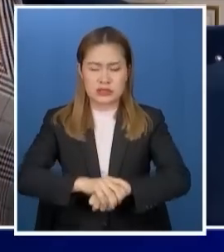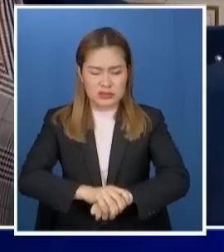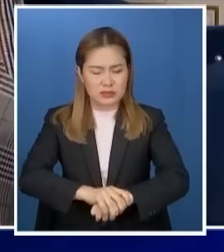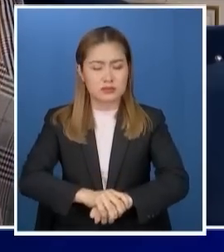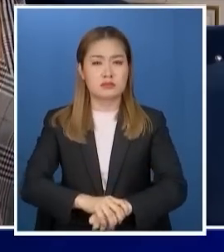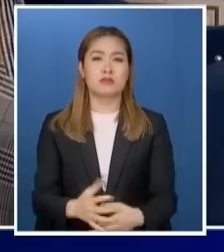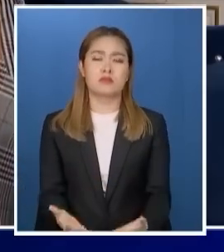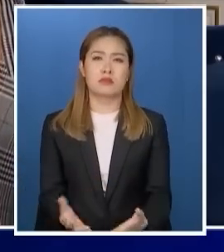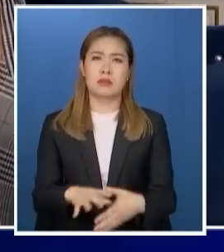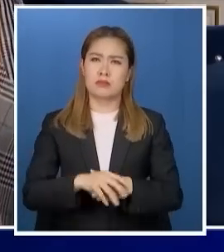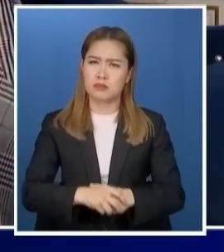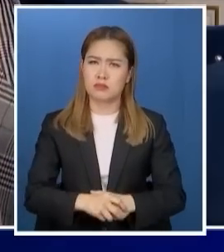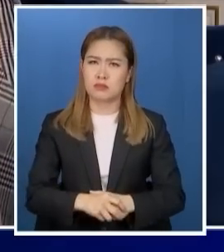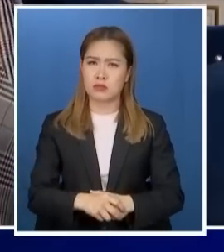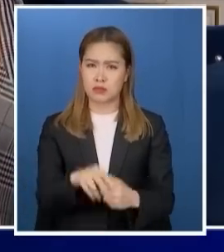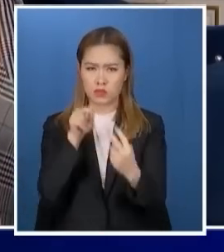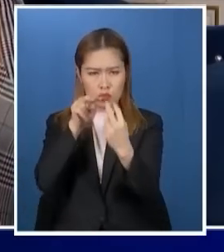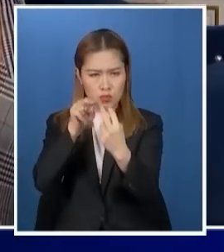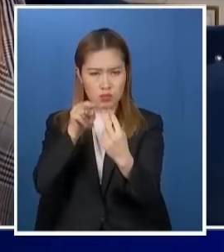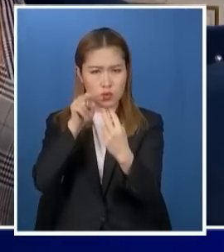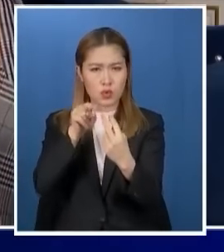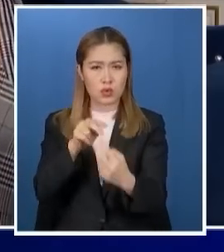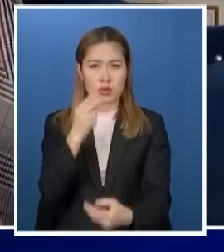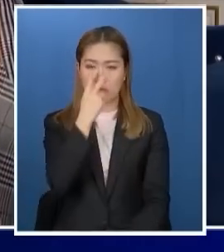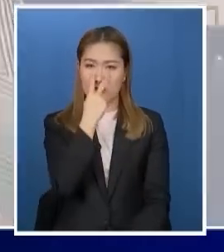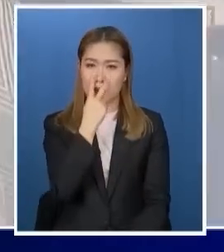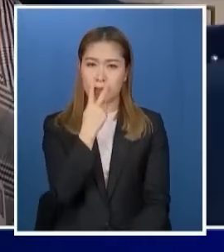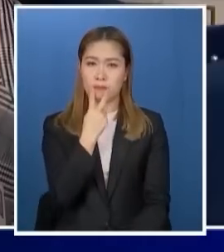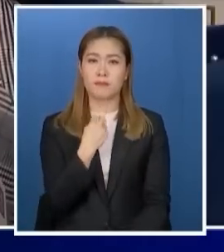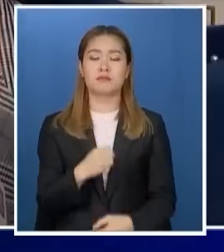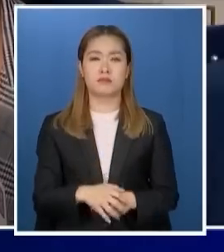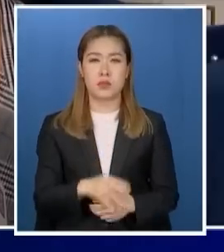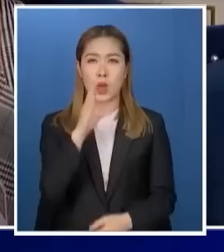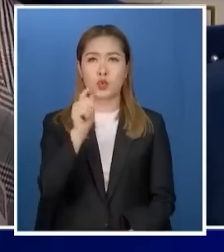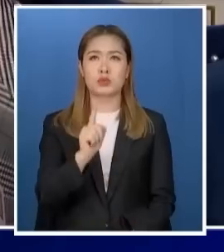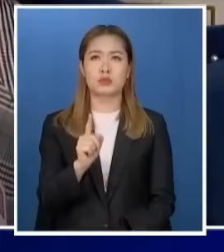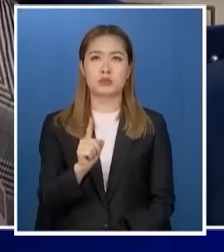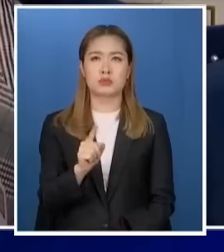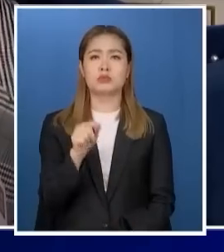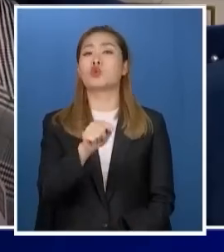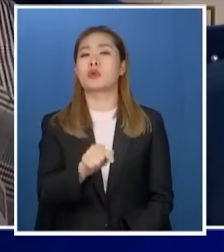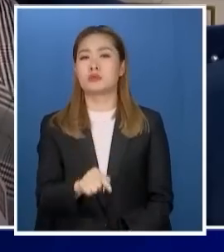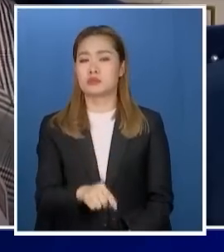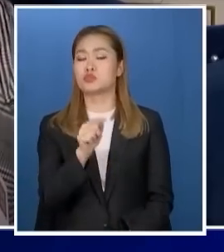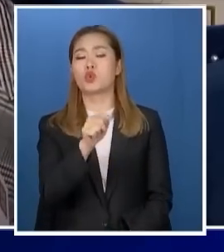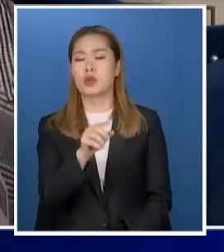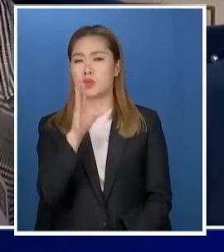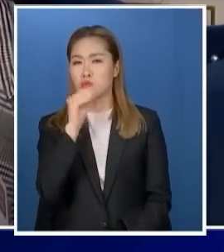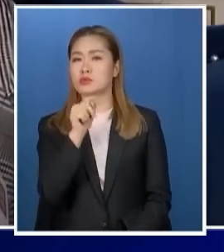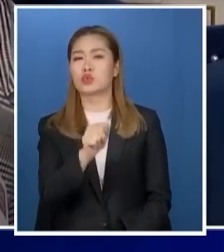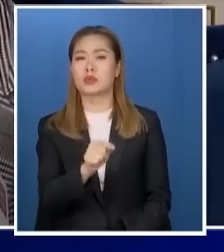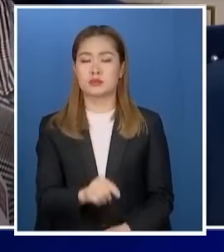ากบีบแบบจนแบบว่าแรงแล้วเรามองตาคือน้องน้ำตาไหลแล้วก็มีคำพูดว่าก็ตรงนั้นแค่ตรงนั้นพูดแค่ว่าตร